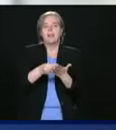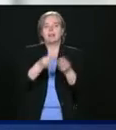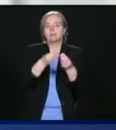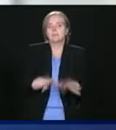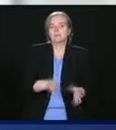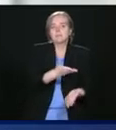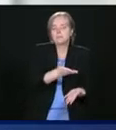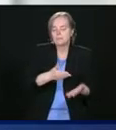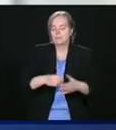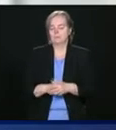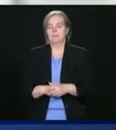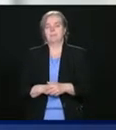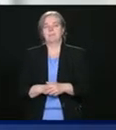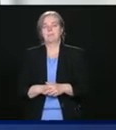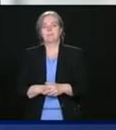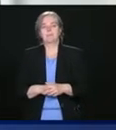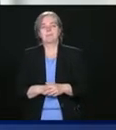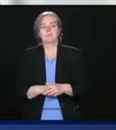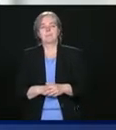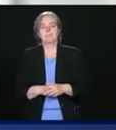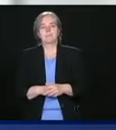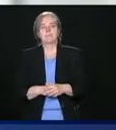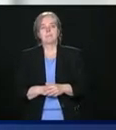avec cette décision.